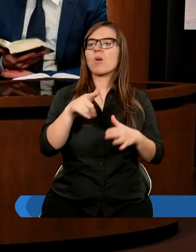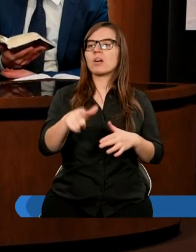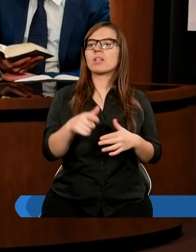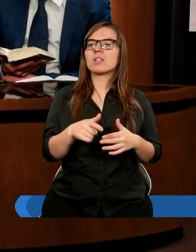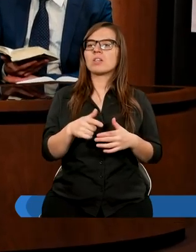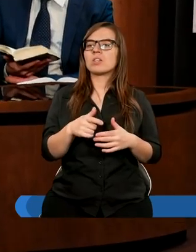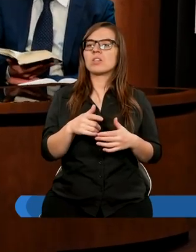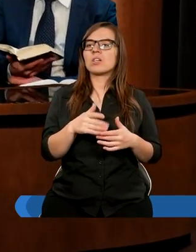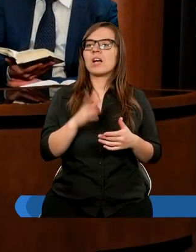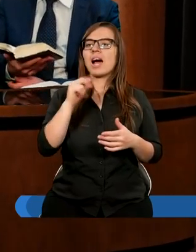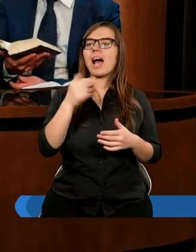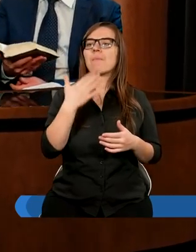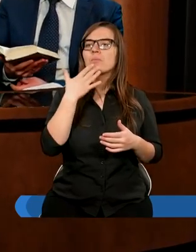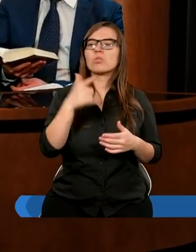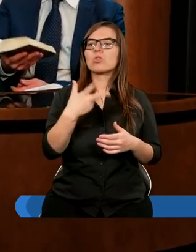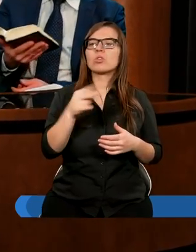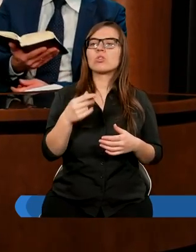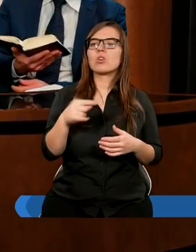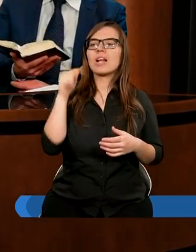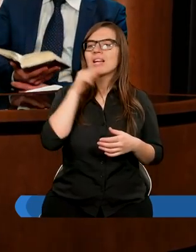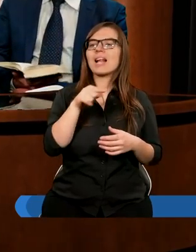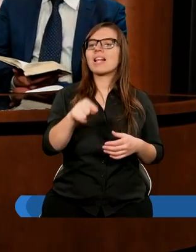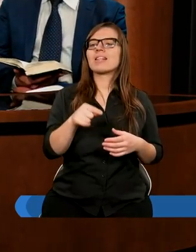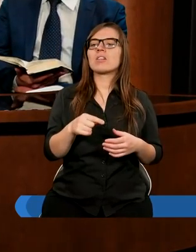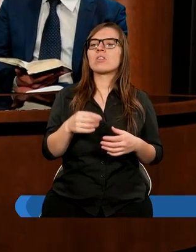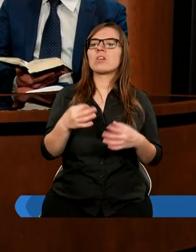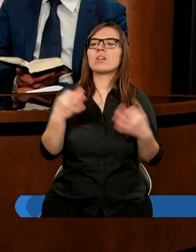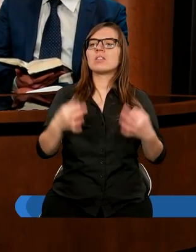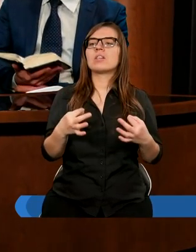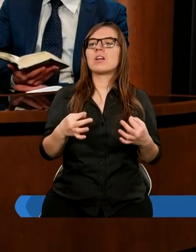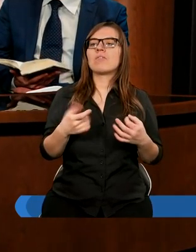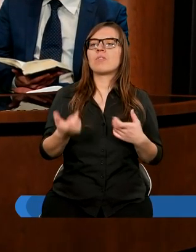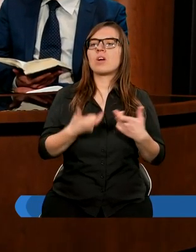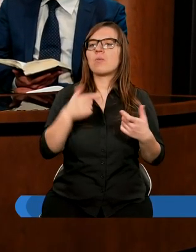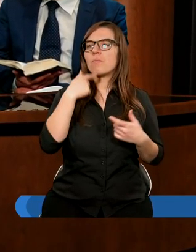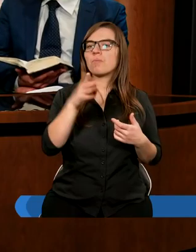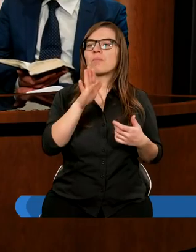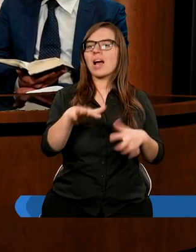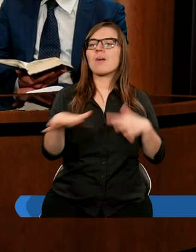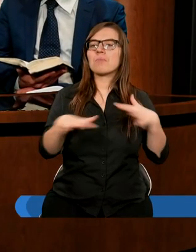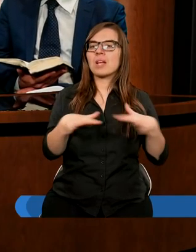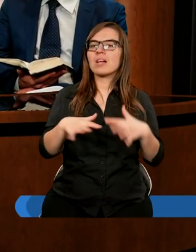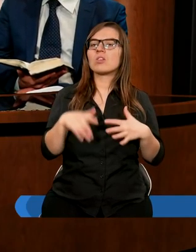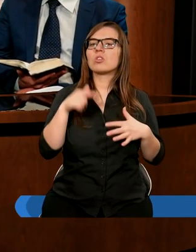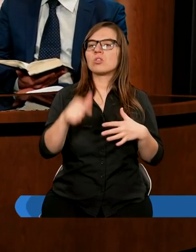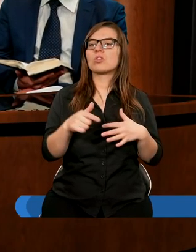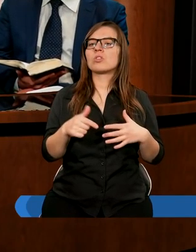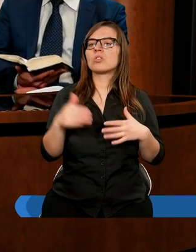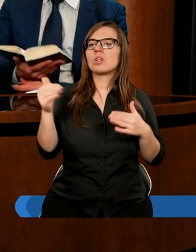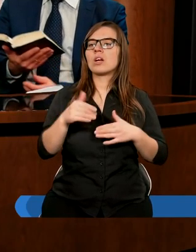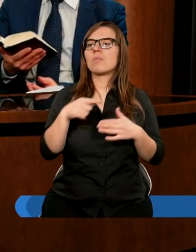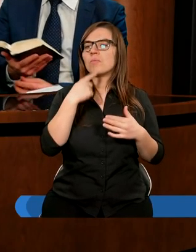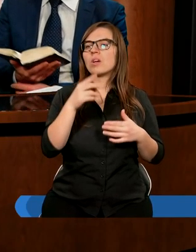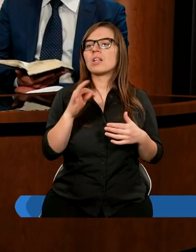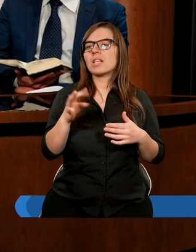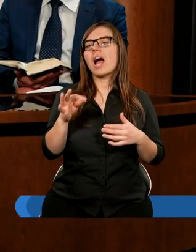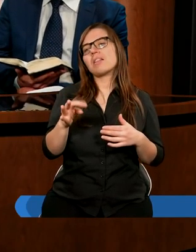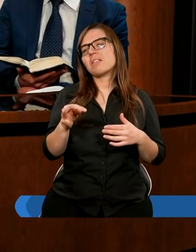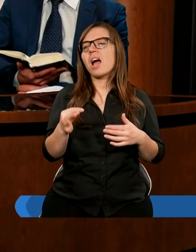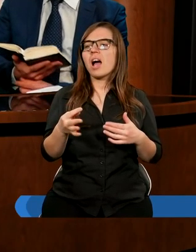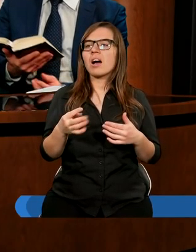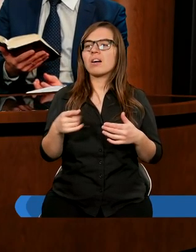ten człowiek przychodzi do rabina i rabin mówi, to wiesz co, teraz wyprowadź kozę. I powiedz, masz miejsca więcej trochę w mieszkaniu. mówi, tak, mam